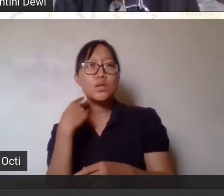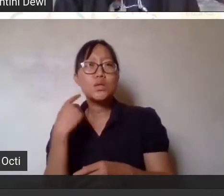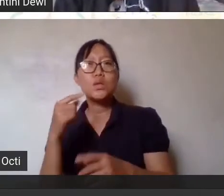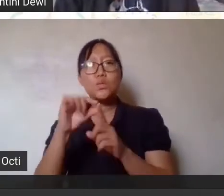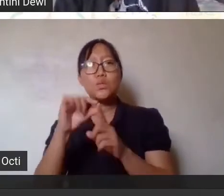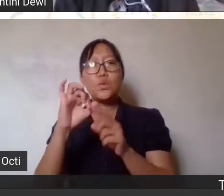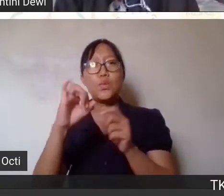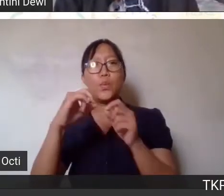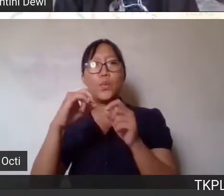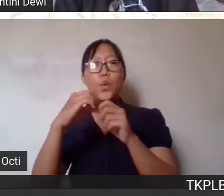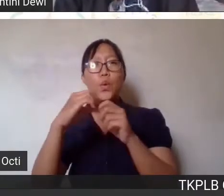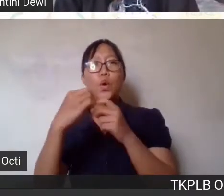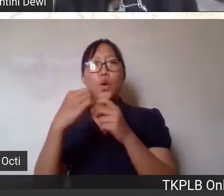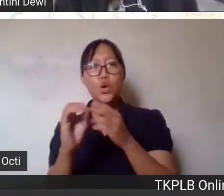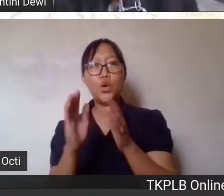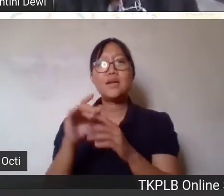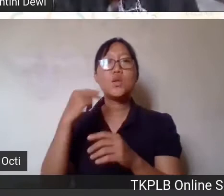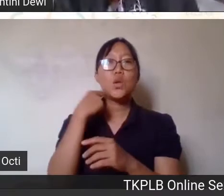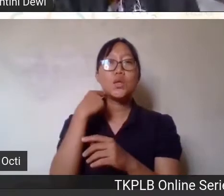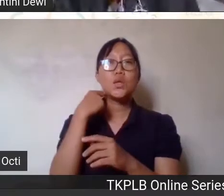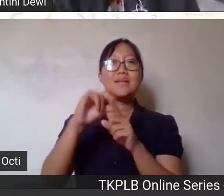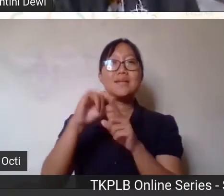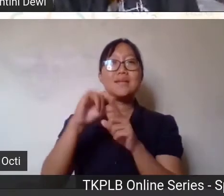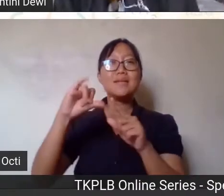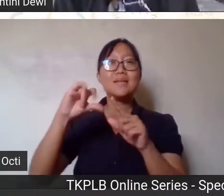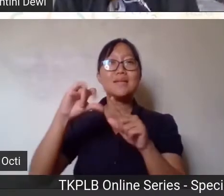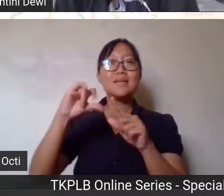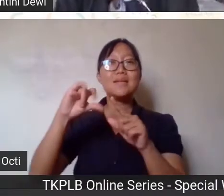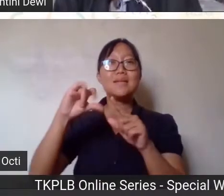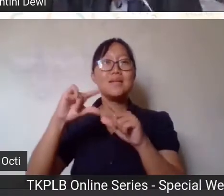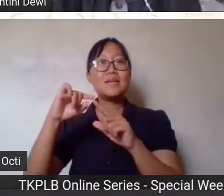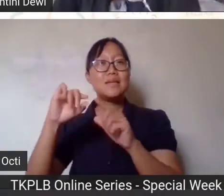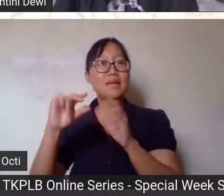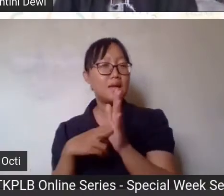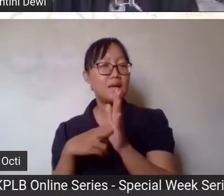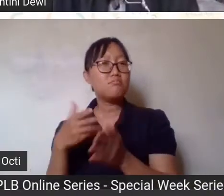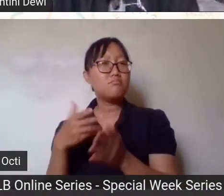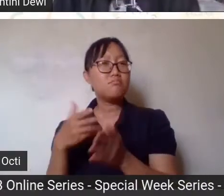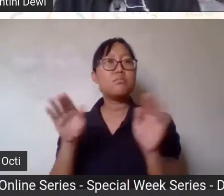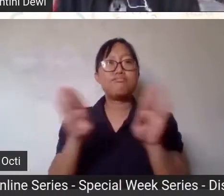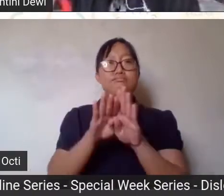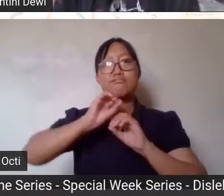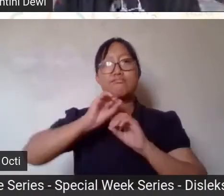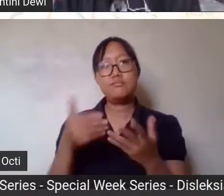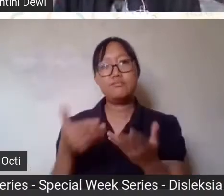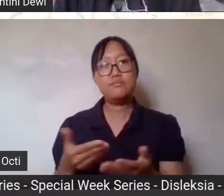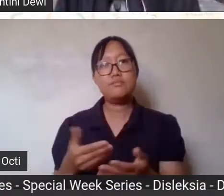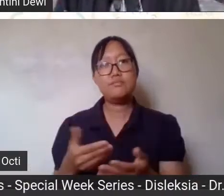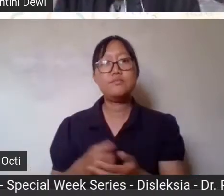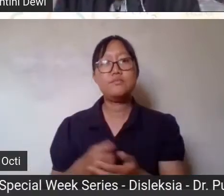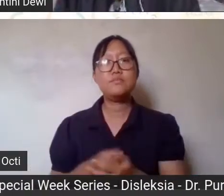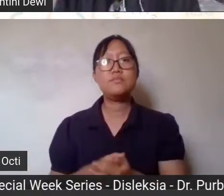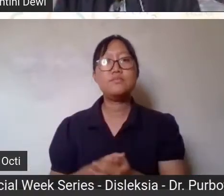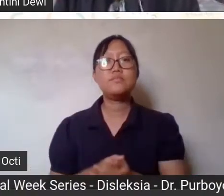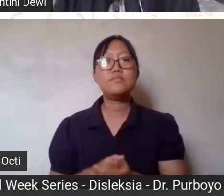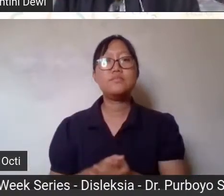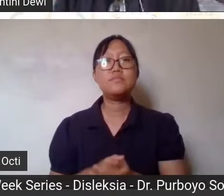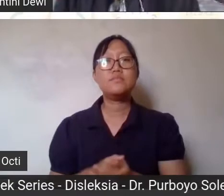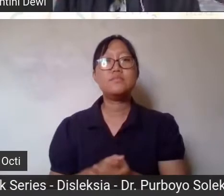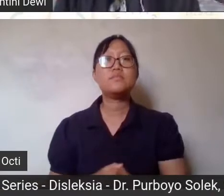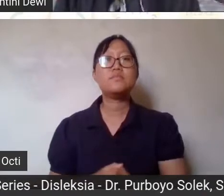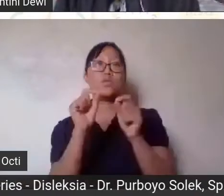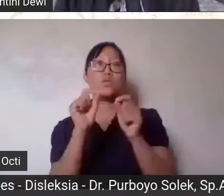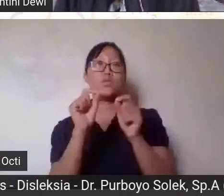Silahkan. Baik, jadi yang ingin saya sampaikan sebetulnya sejak dulu nih Bu Lina.